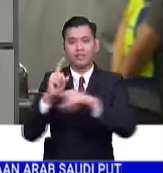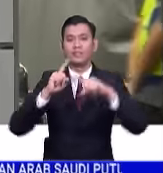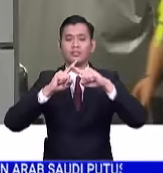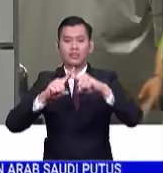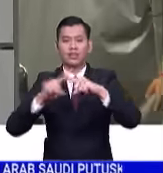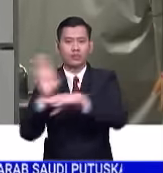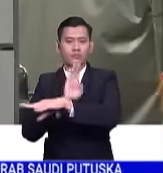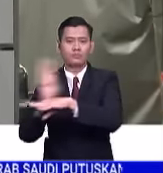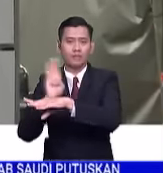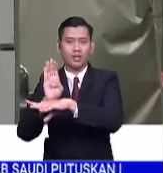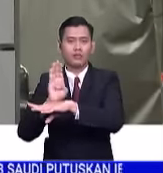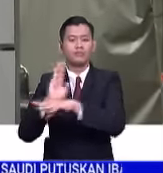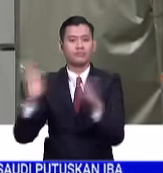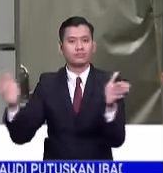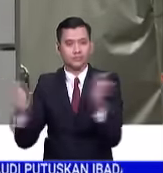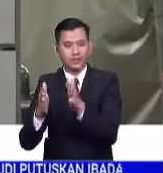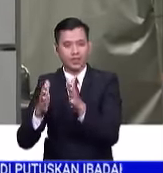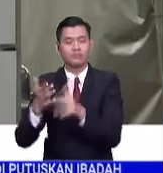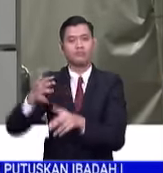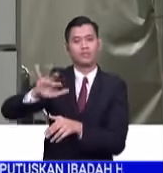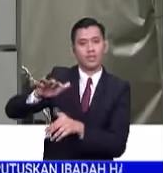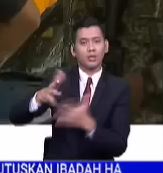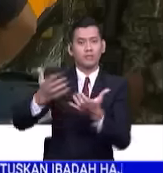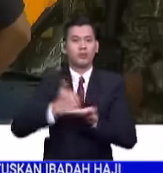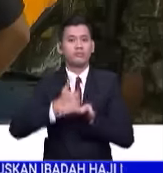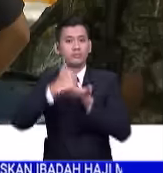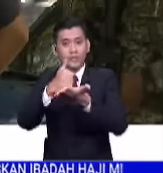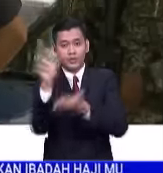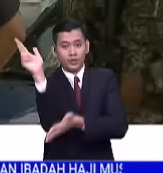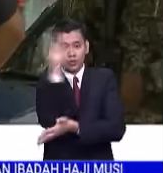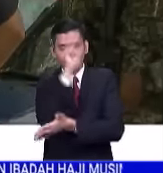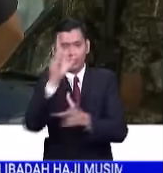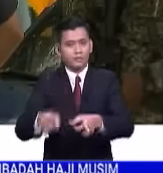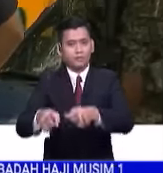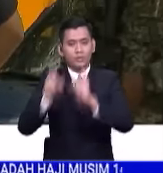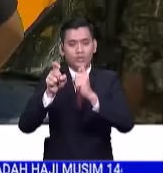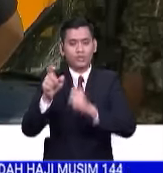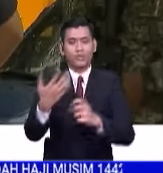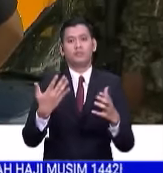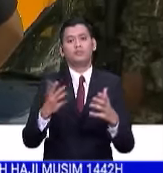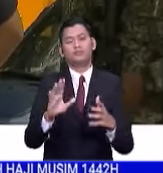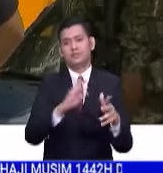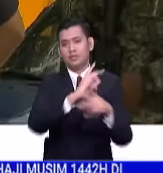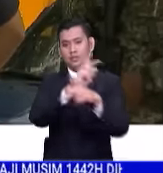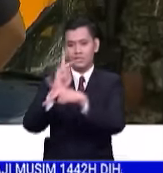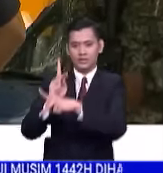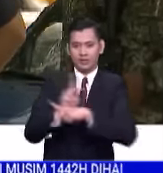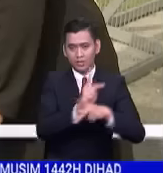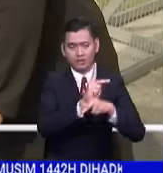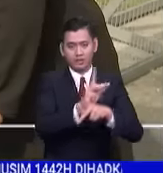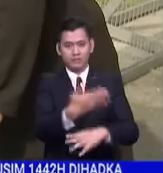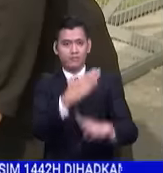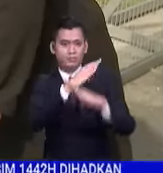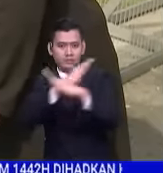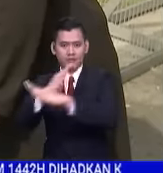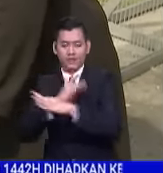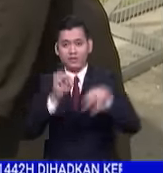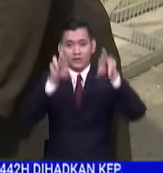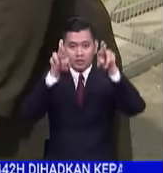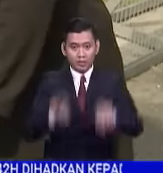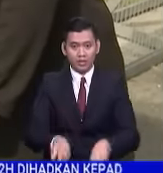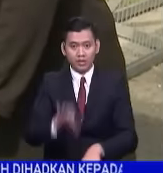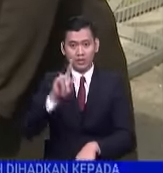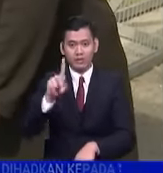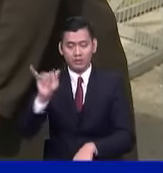Perniagaan dan Perusahaan Kecil dan Sederhana bagi membantu kerajaan menyegerakan imunisasi kepada rakyat. Setakat ini, MITI